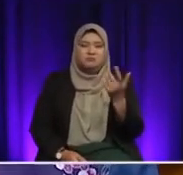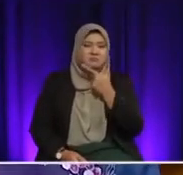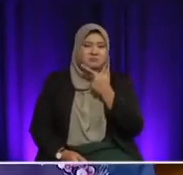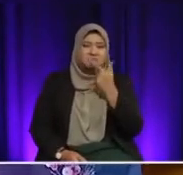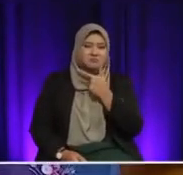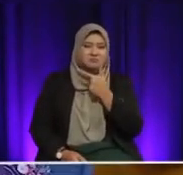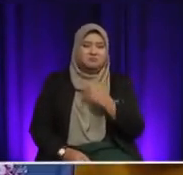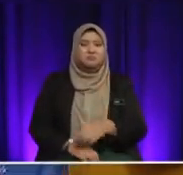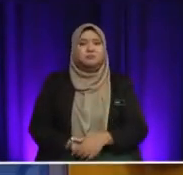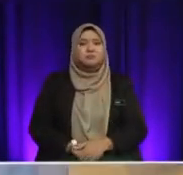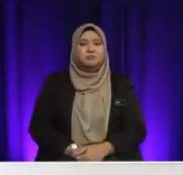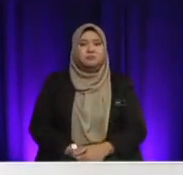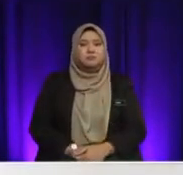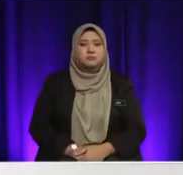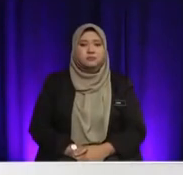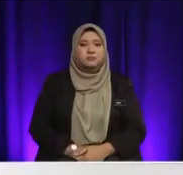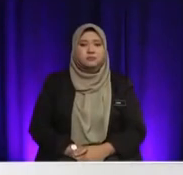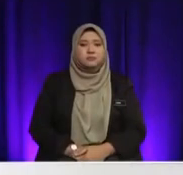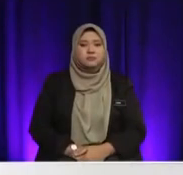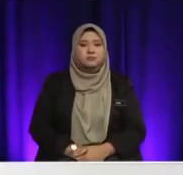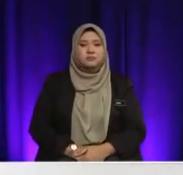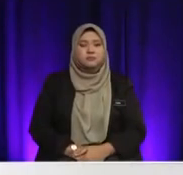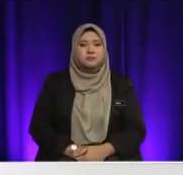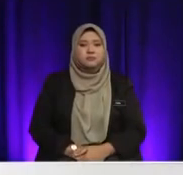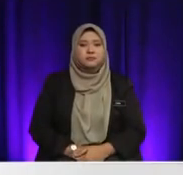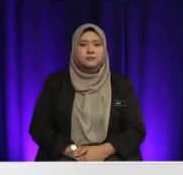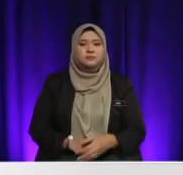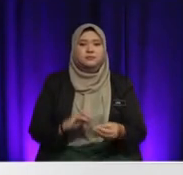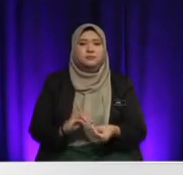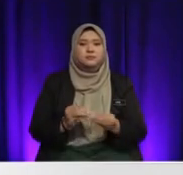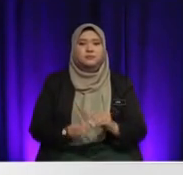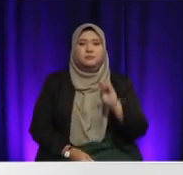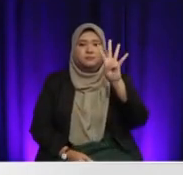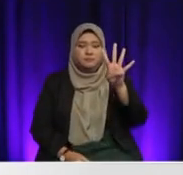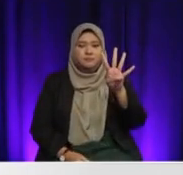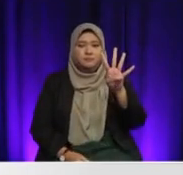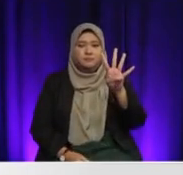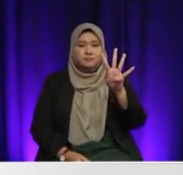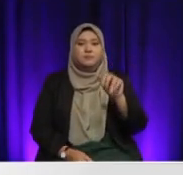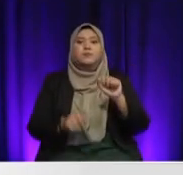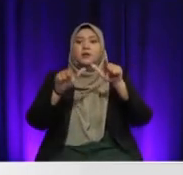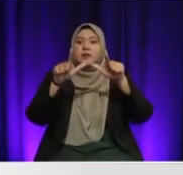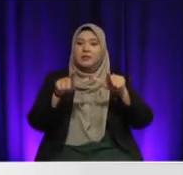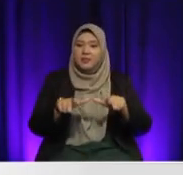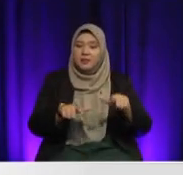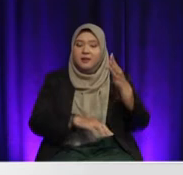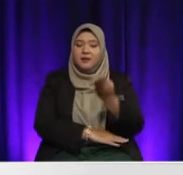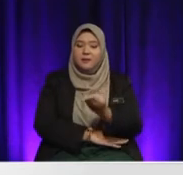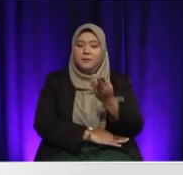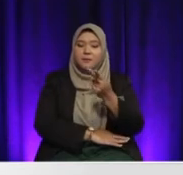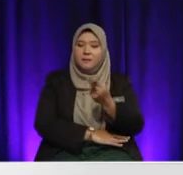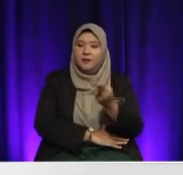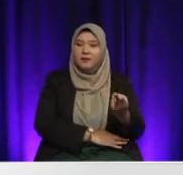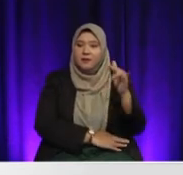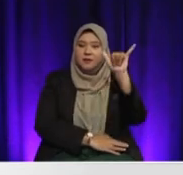Hanis. Meletak bahan yang ditimbang. Meletak bahan yang ingin ditimbang. Okey. Meletak bahan yang